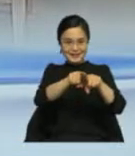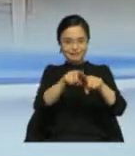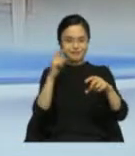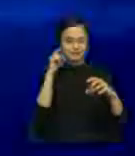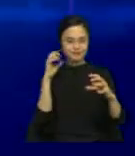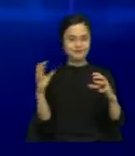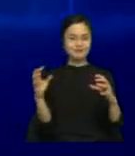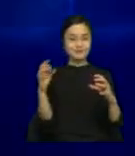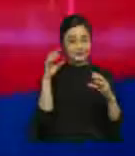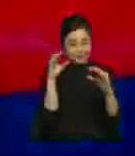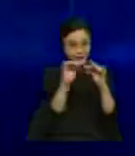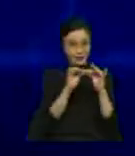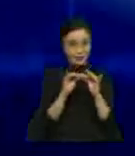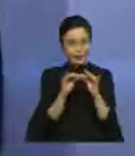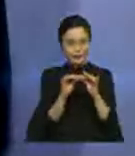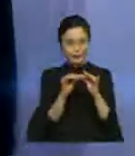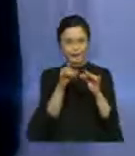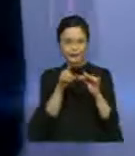보도입니다.